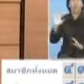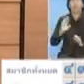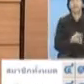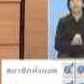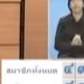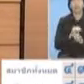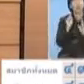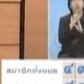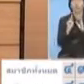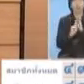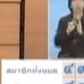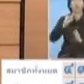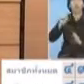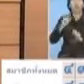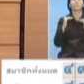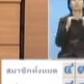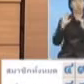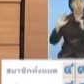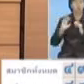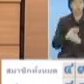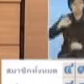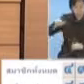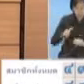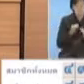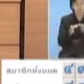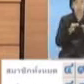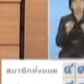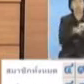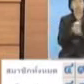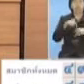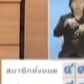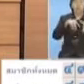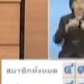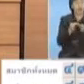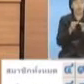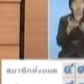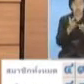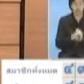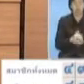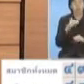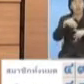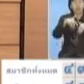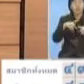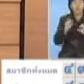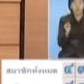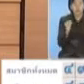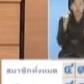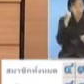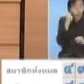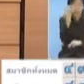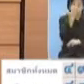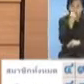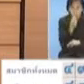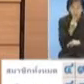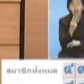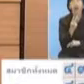การตามกฎหมายอย่างไรเนี่ยแต่ในที่สุดเขาไม่มีโอกาสชี้แจงต่อสังคมวันนี้เนี่ยเขาพี่น้องประชาชนฟังเนี่ยเขาตัดสินไปแล้วว่ารูป